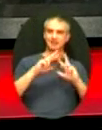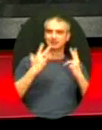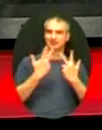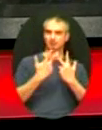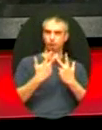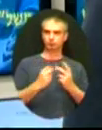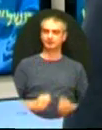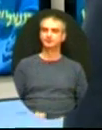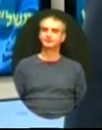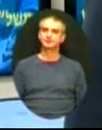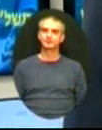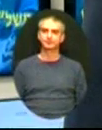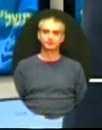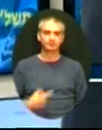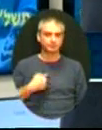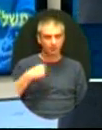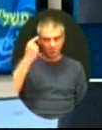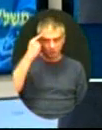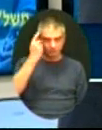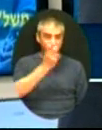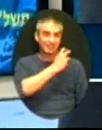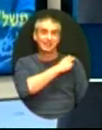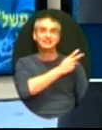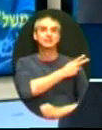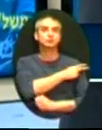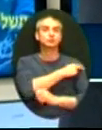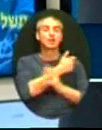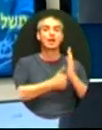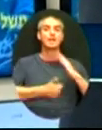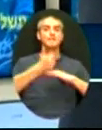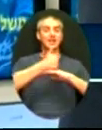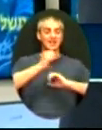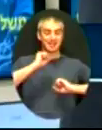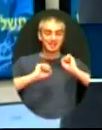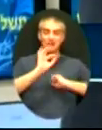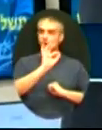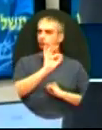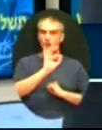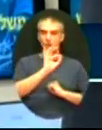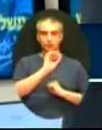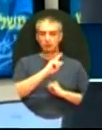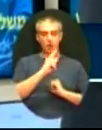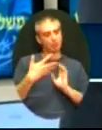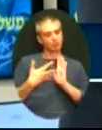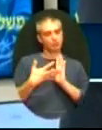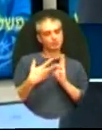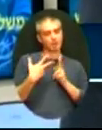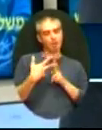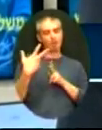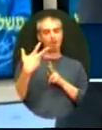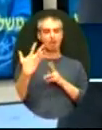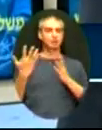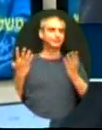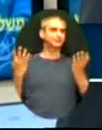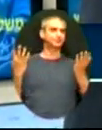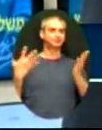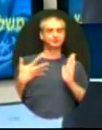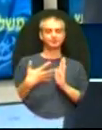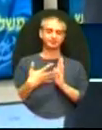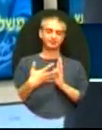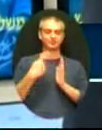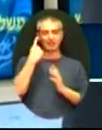ציבורי. אני חושב שקצין משטרה בכיר, ההתנהגות שלו לא נמדדת אך ורק